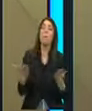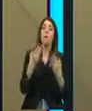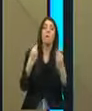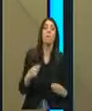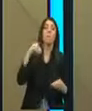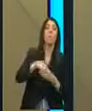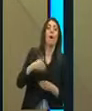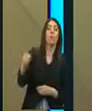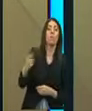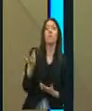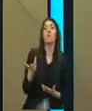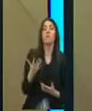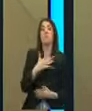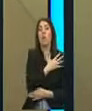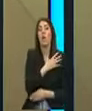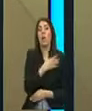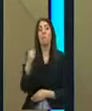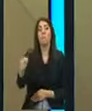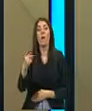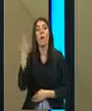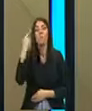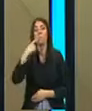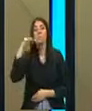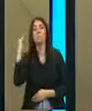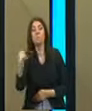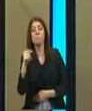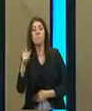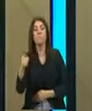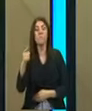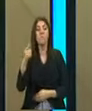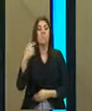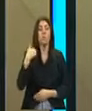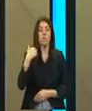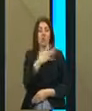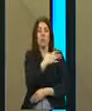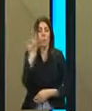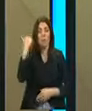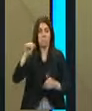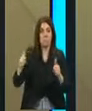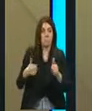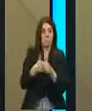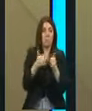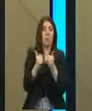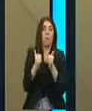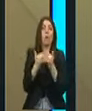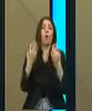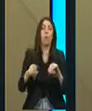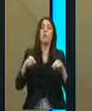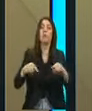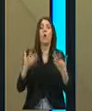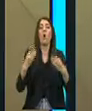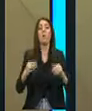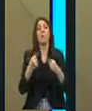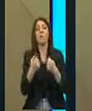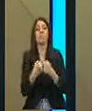Parti sanki CHP'nin o eski sertlik yanlısı konumunu rolüne bürünür gibi olmaz moduna geçti.